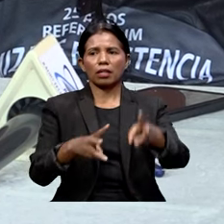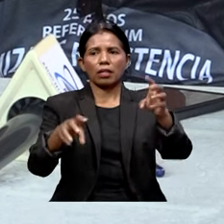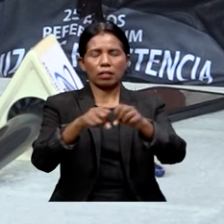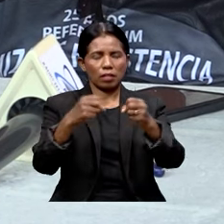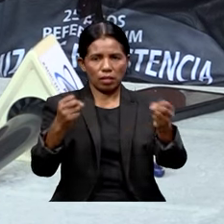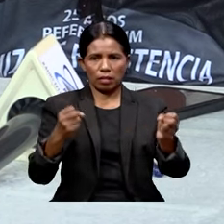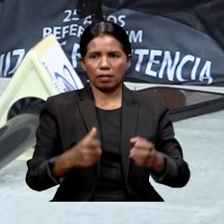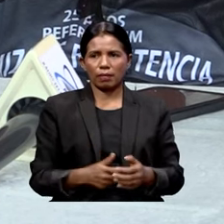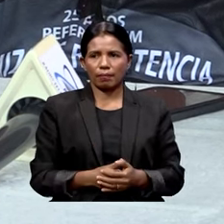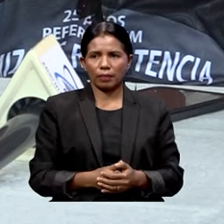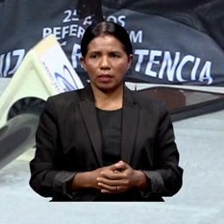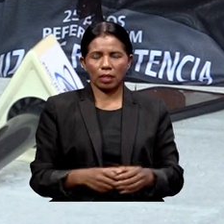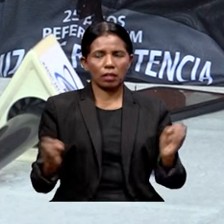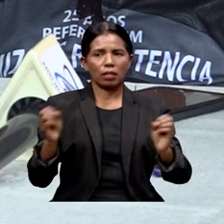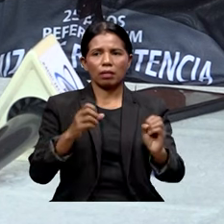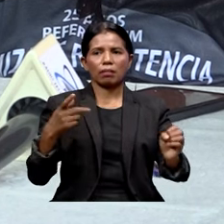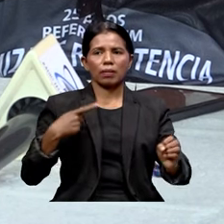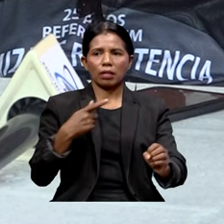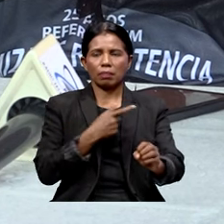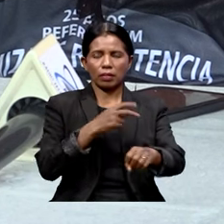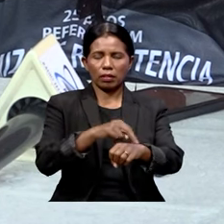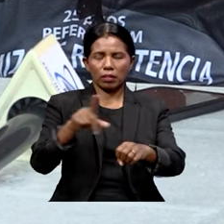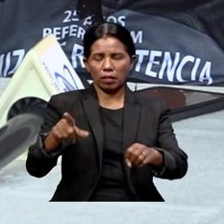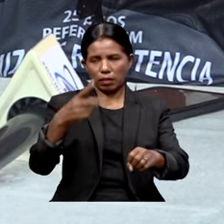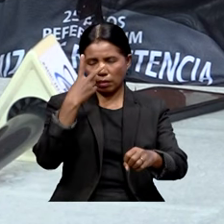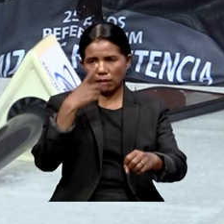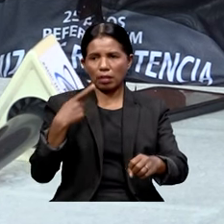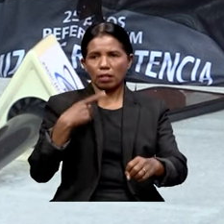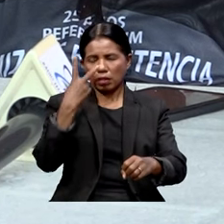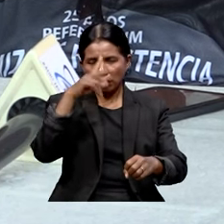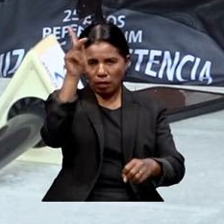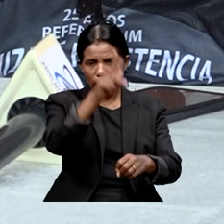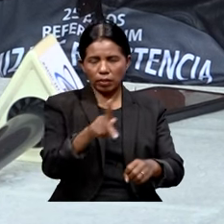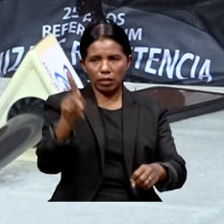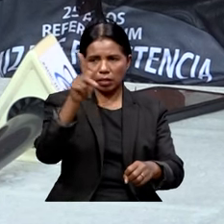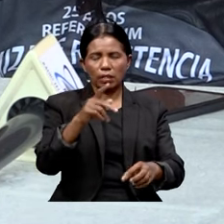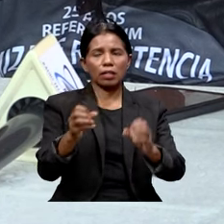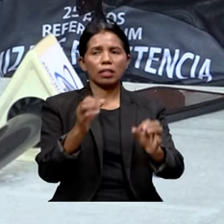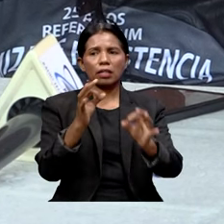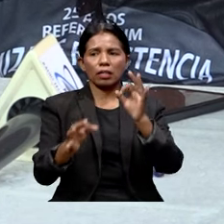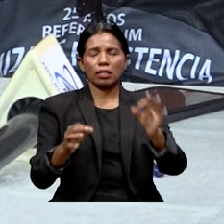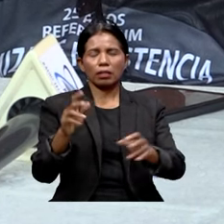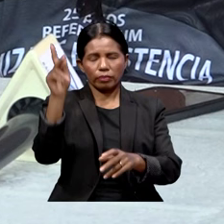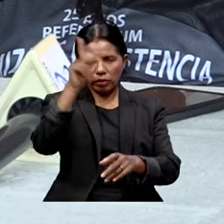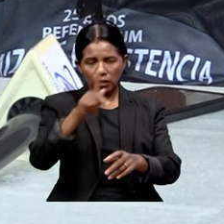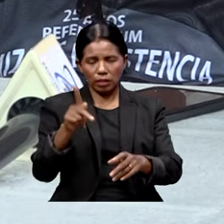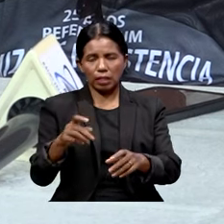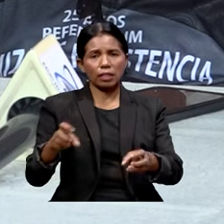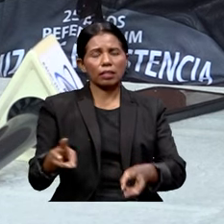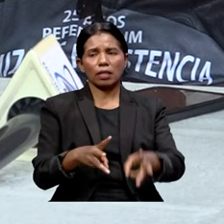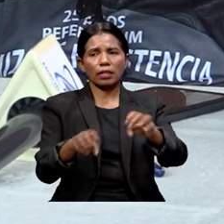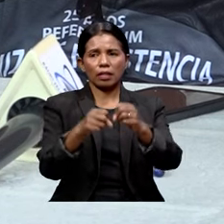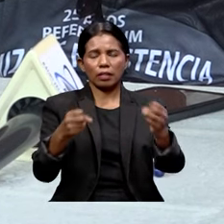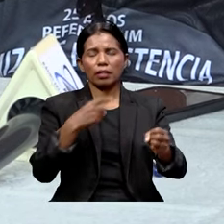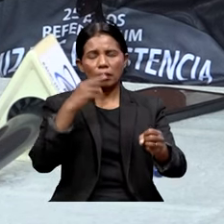dia. Nelos parlimen itu nasional servisu, parlimen itu nasional servisu mak fiskalisasi. Sehingga fiskalisasi estrada rekomenda